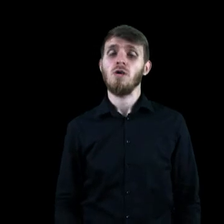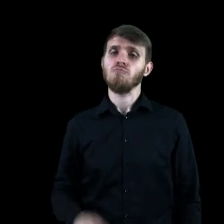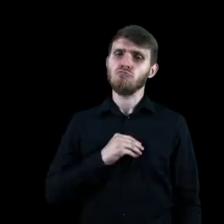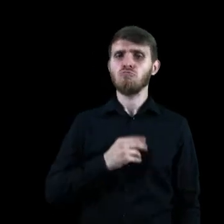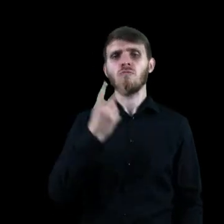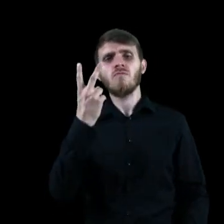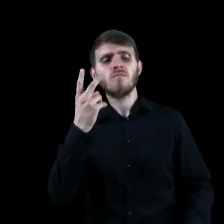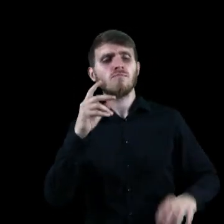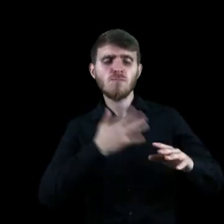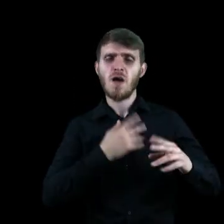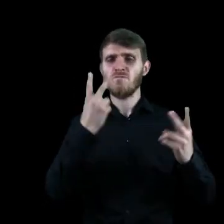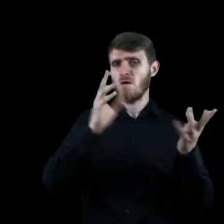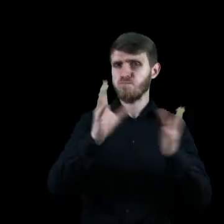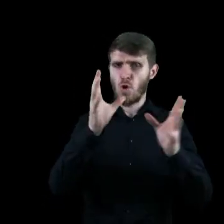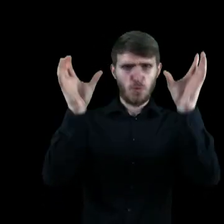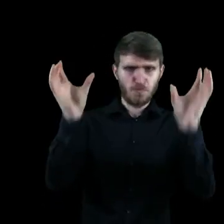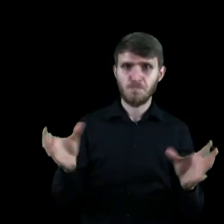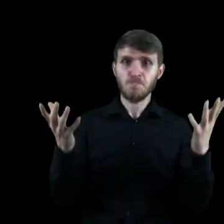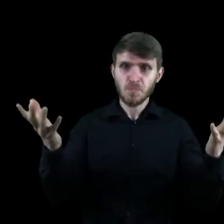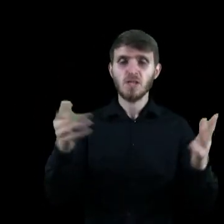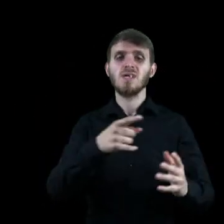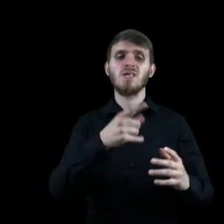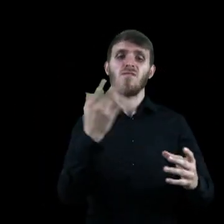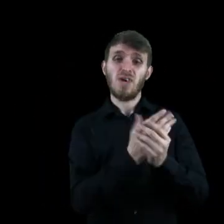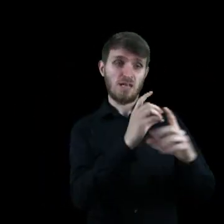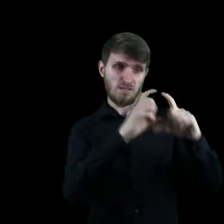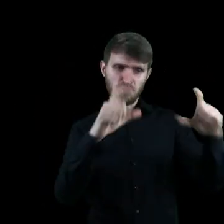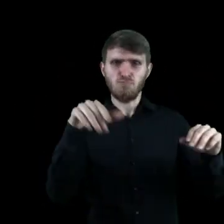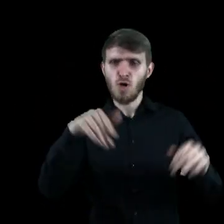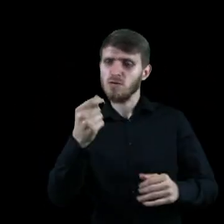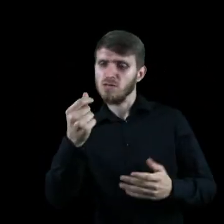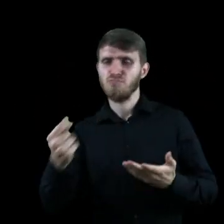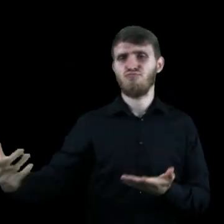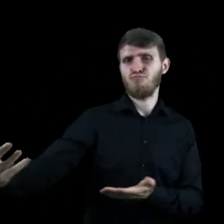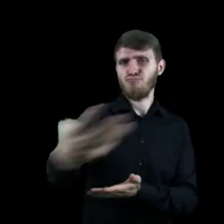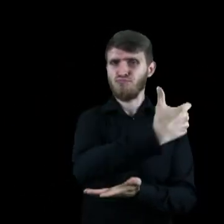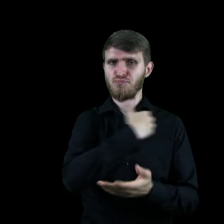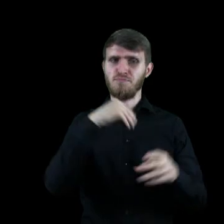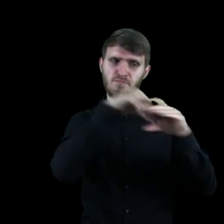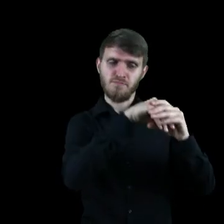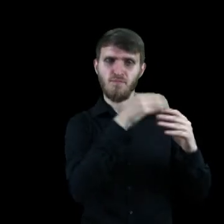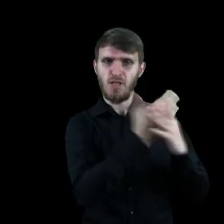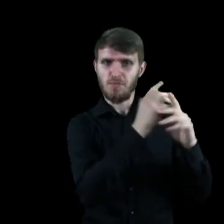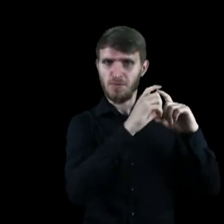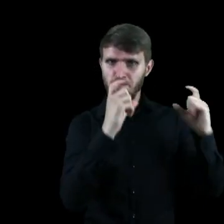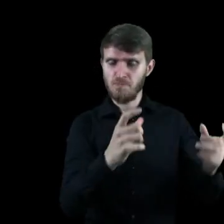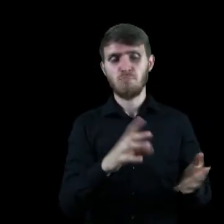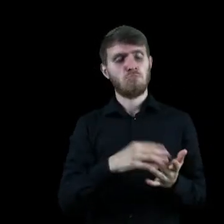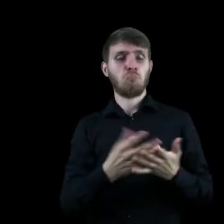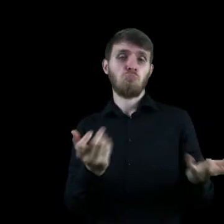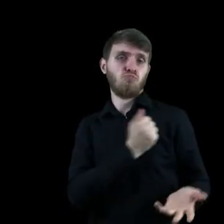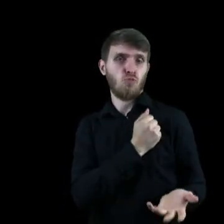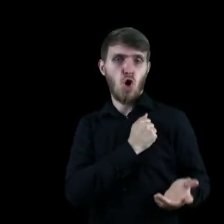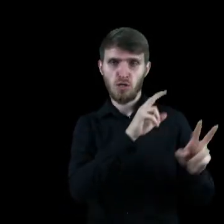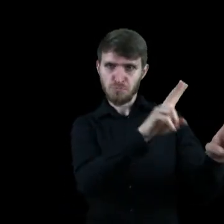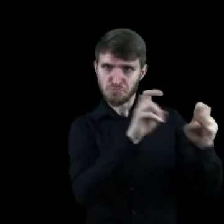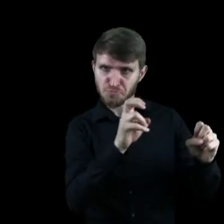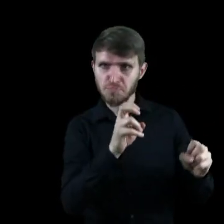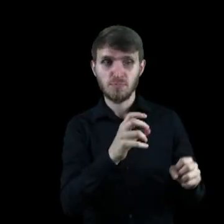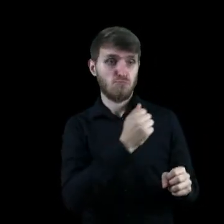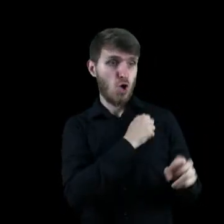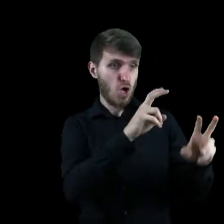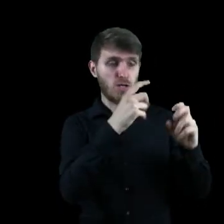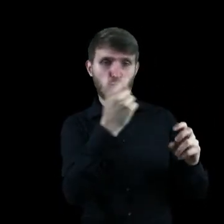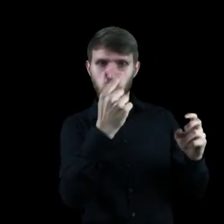Są dwa sposoby, na jakie przedsiębiorstwo może zebrać kapitał na działalność. Może to zrobić pożyczając pieniądze, czyli